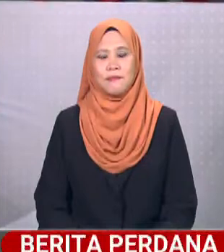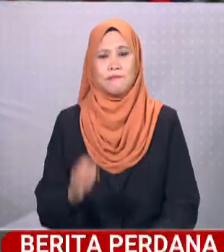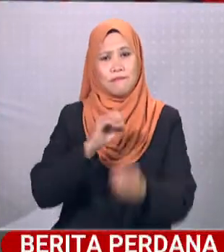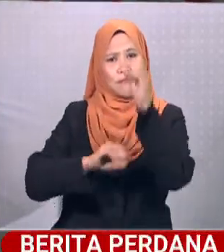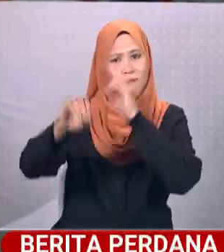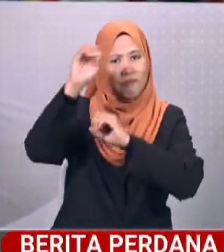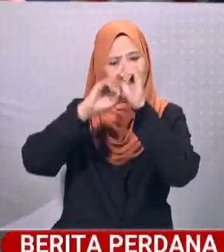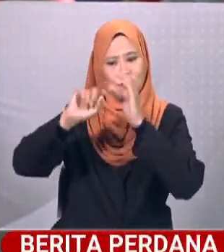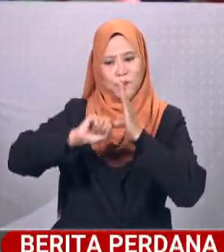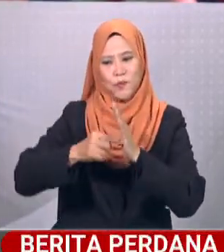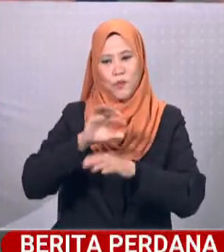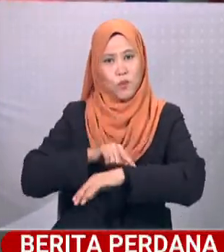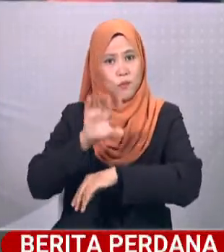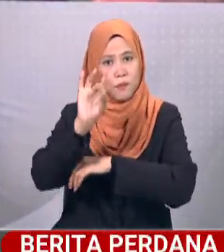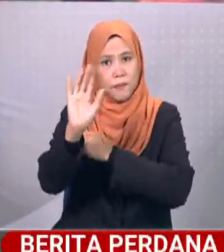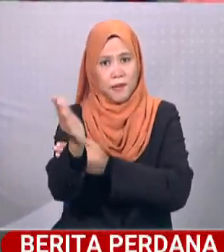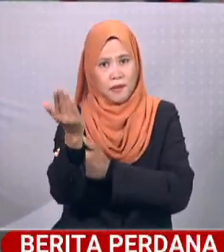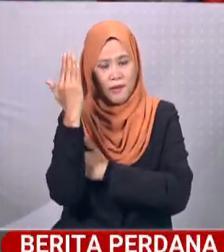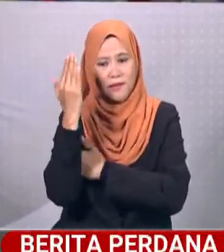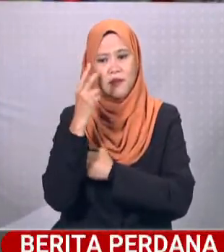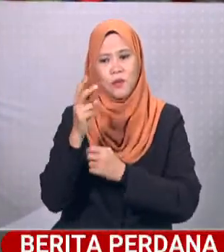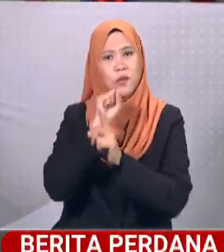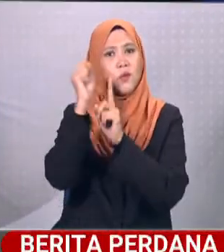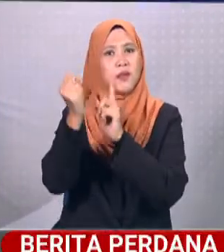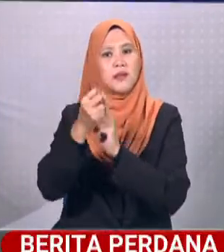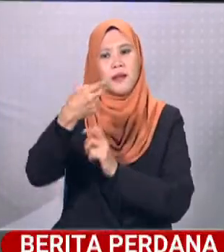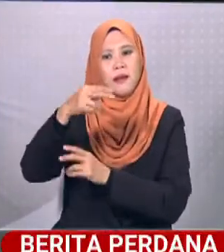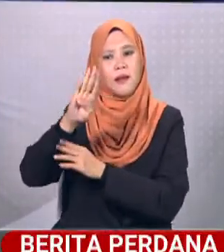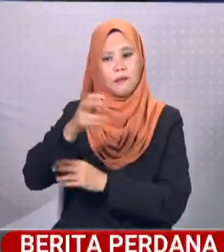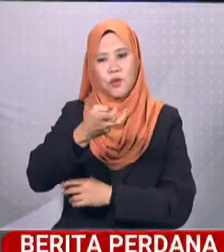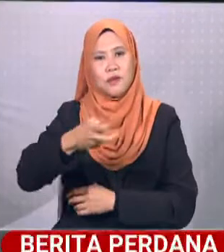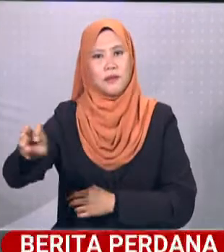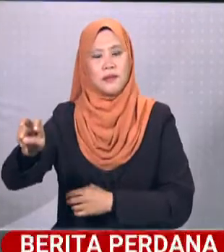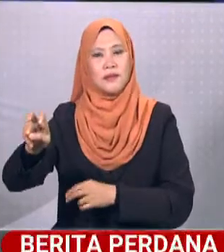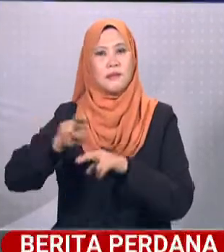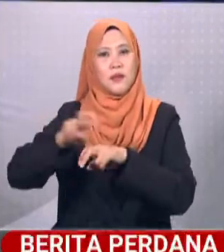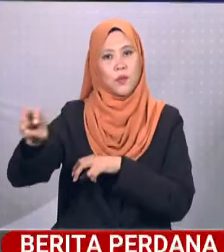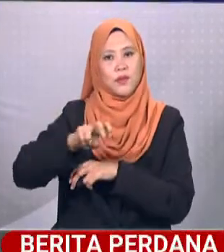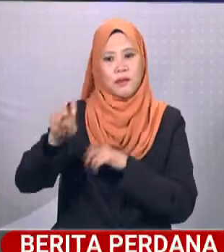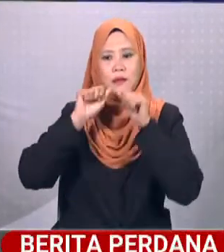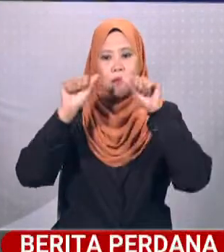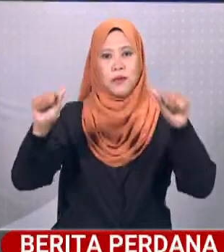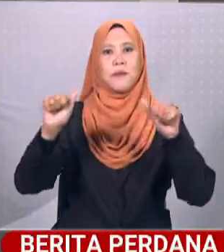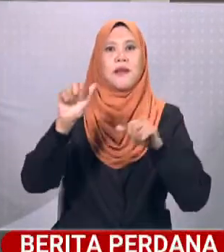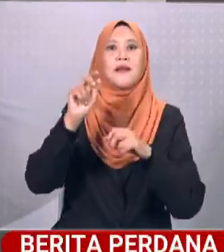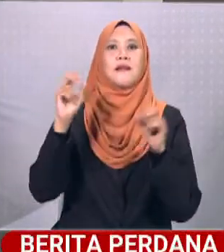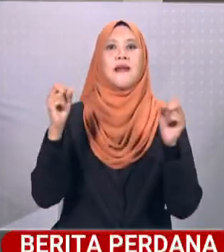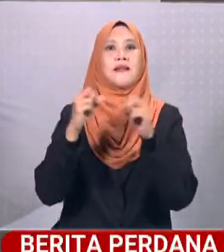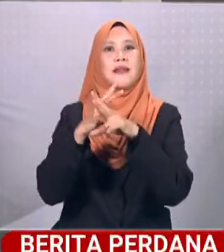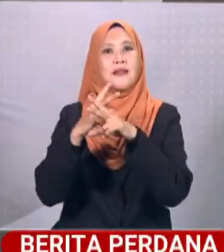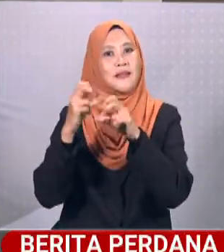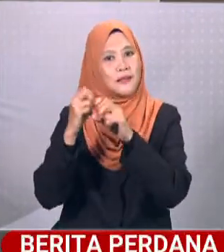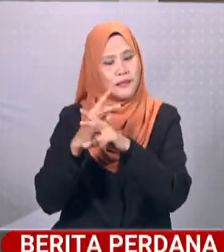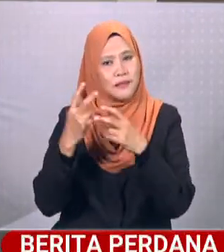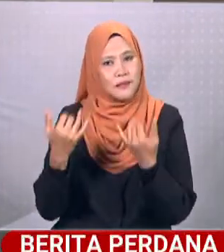Tinjauan bermula seawal 8 pagi menyaksikan suasana di Hub Transit pengangkutan awam terbesar negara, KL Central, yang